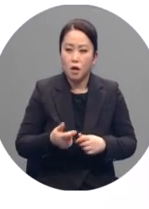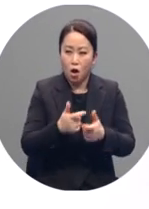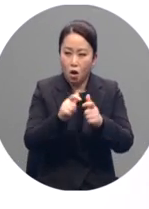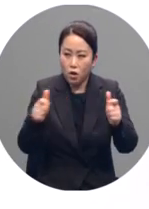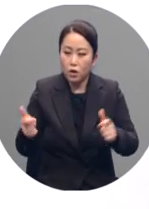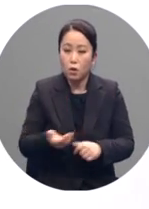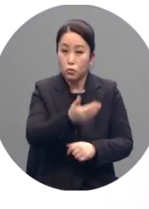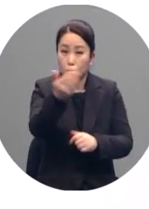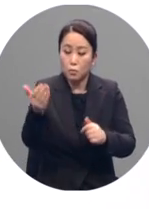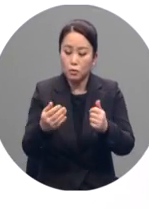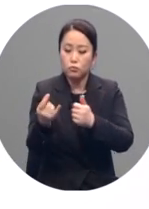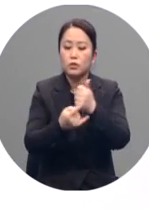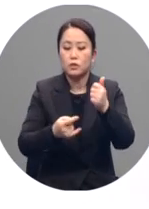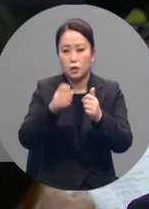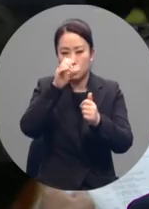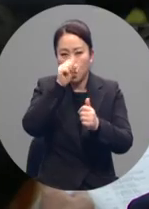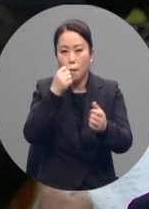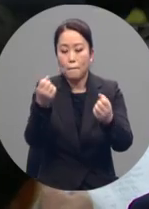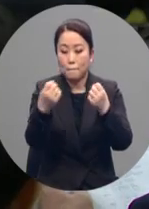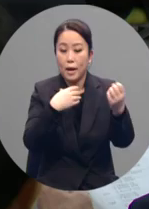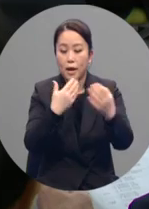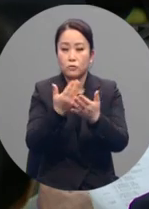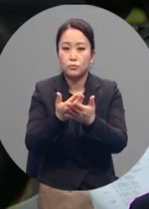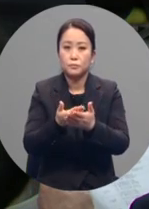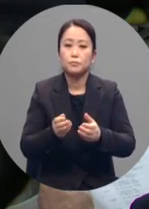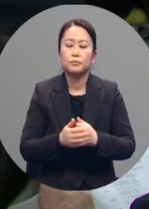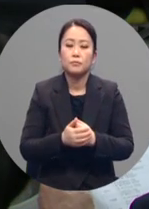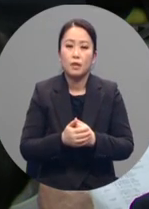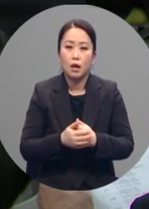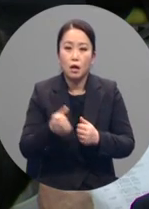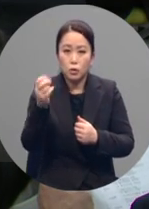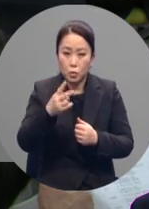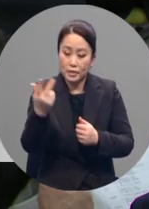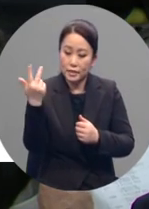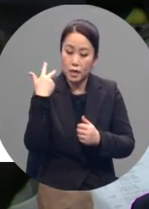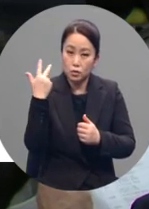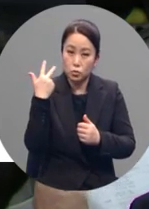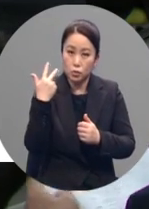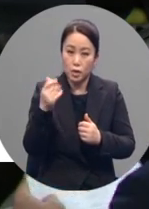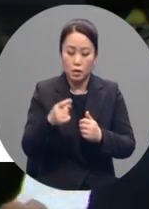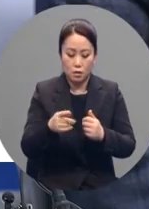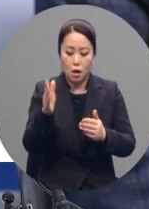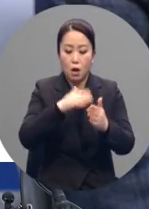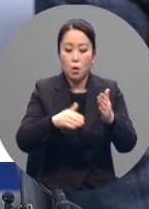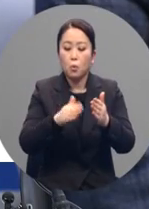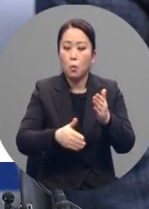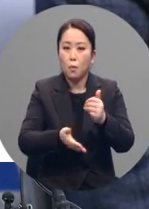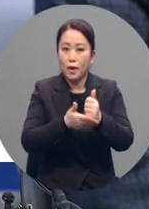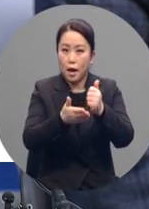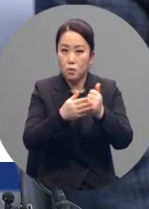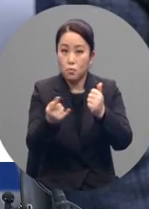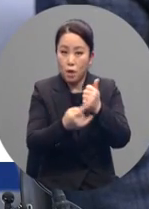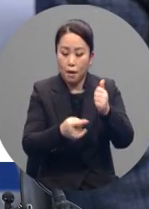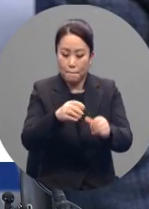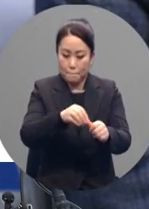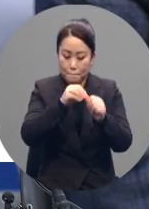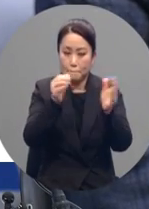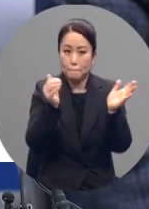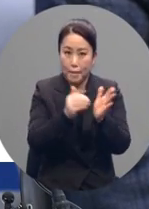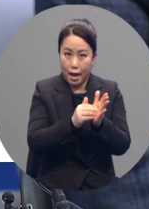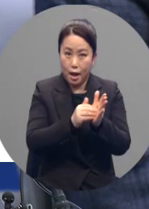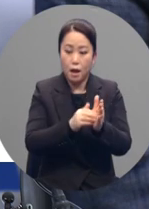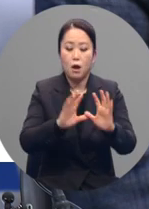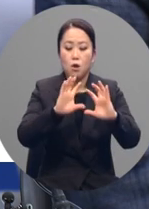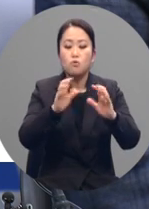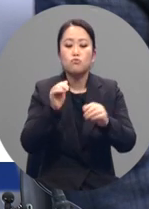운동인들의 좋은 고개를 듣고. 지난주 공간위원 11명을 선임한 부산 민주당은 후보 공모를 통해 선거